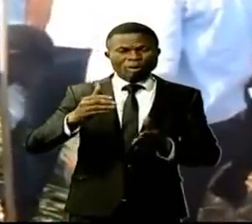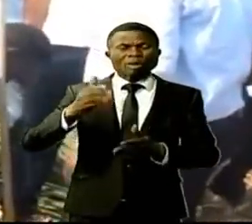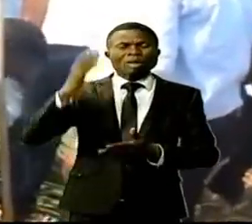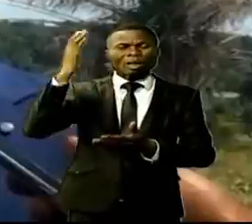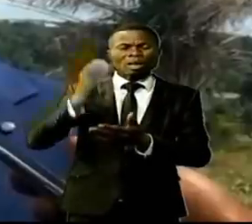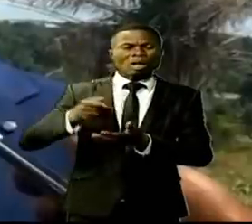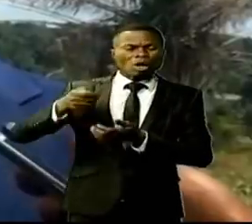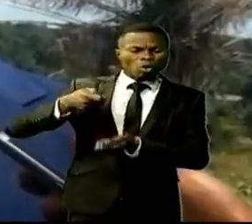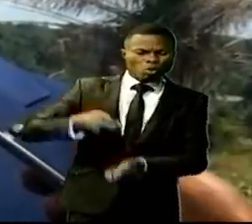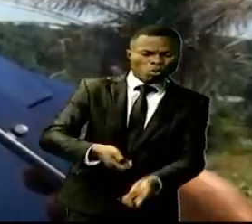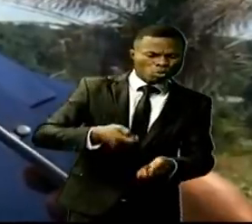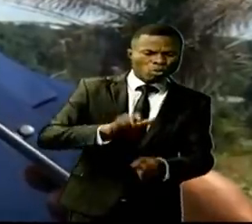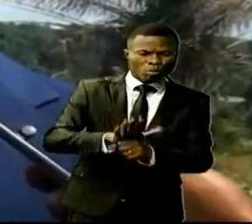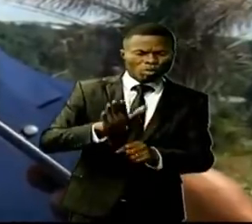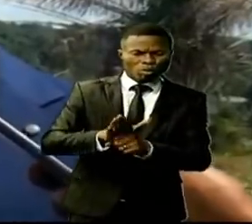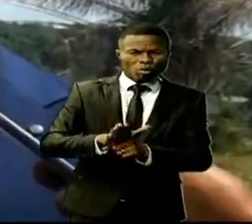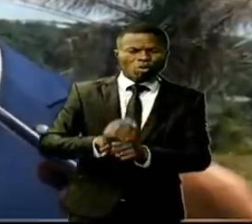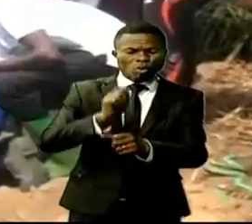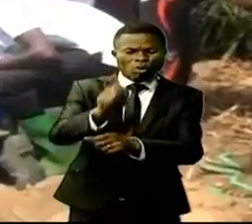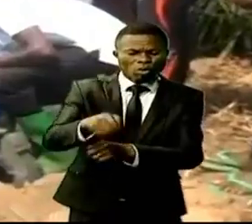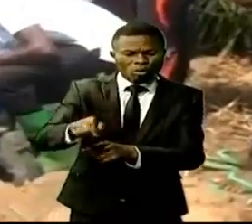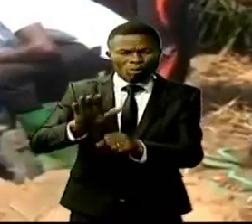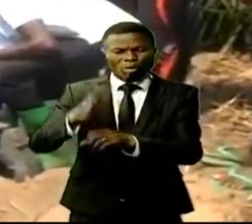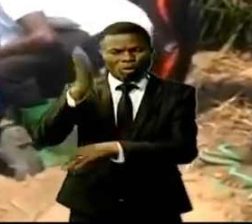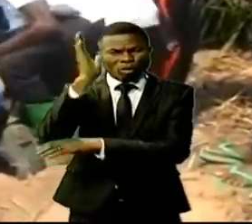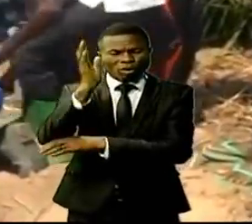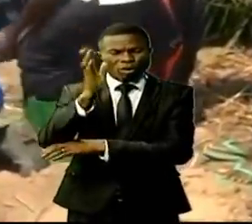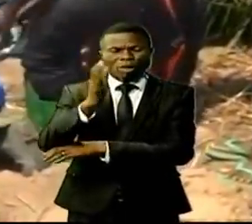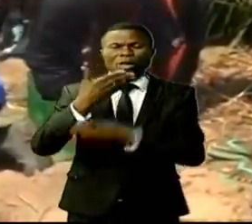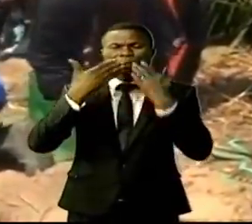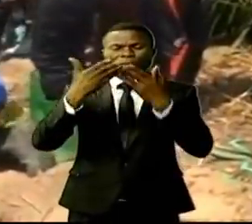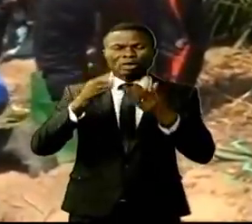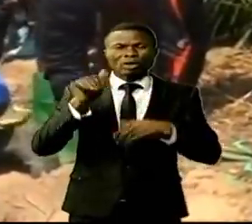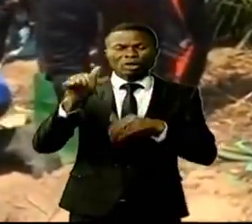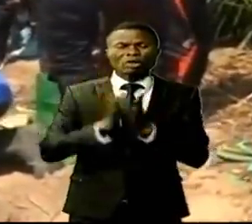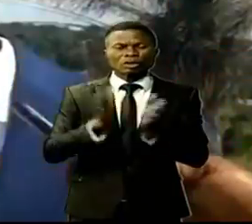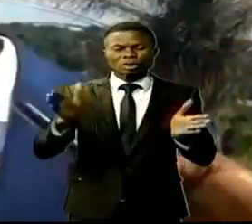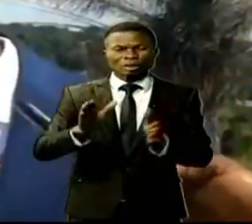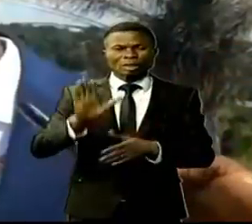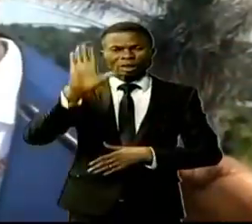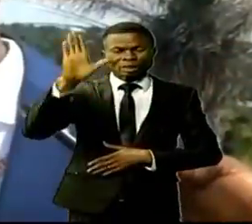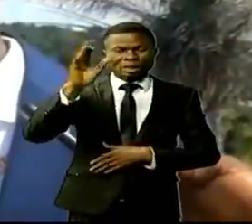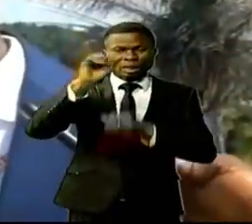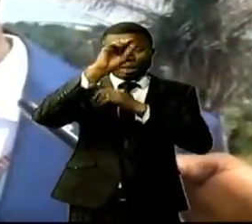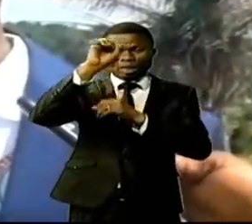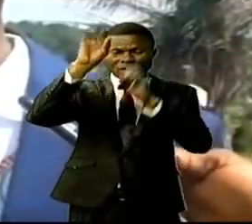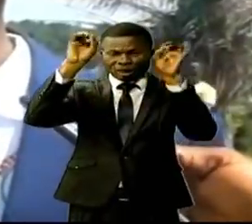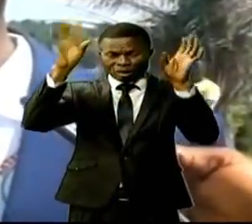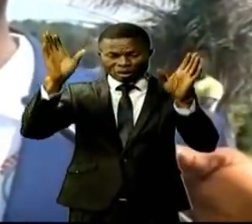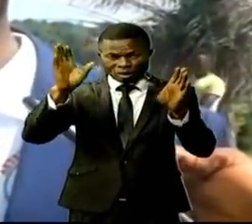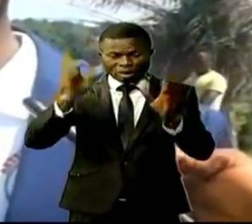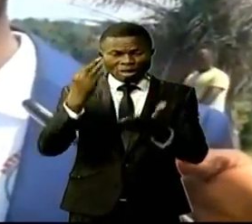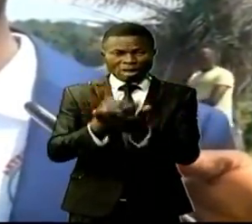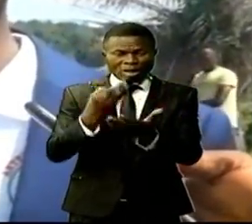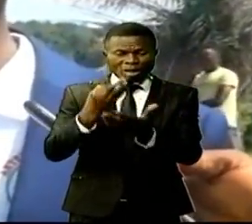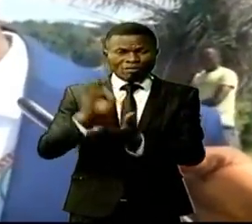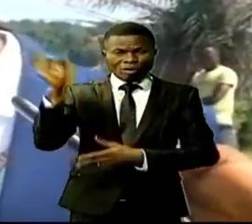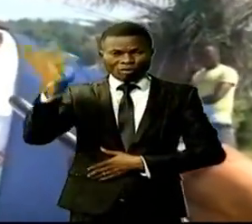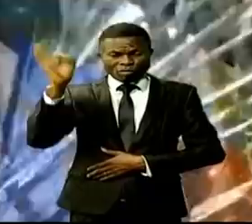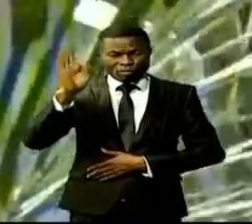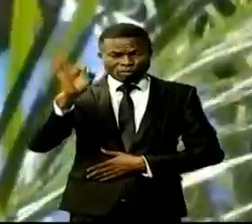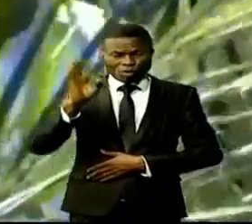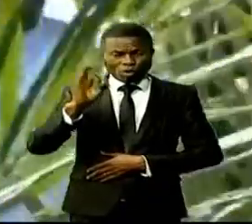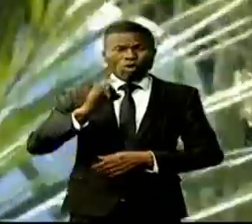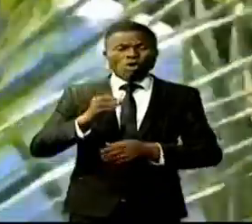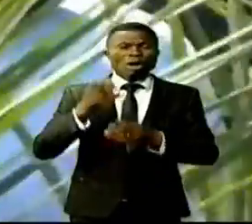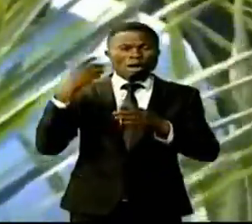milliard d'arbres. Et nous remercions aussi le DG 5 étoiles, parce que grâce à lui, que depuis le Fonds forestier a été implanté